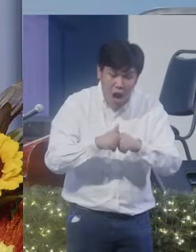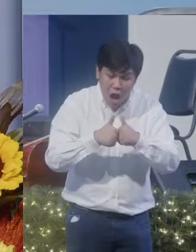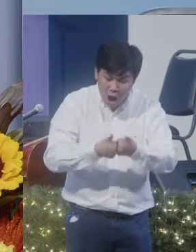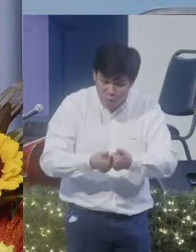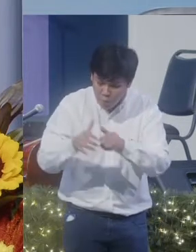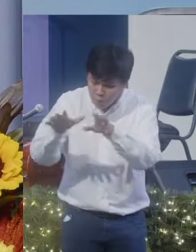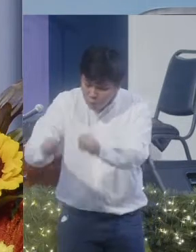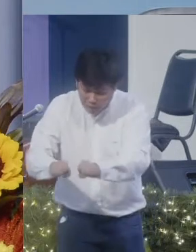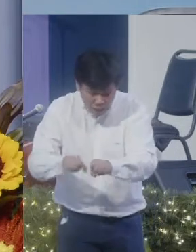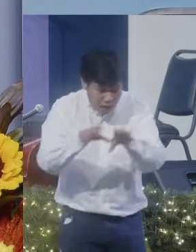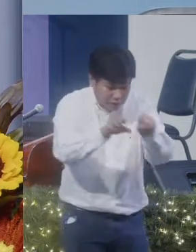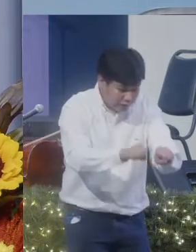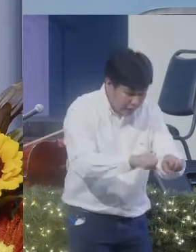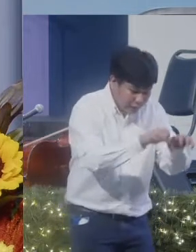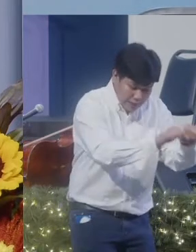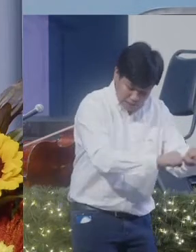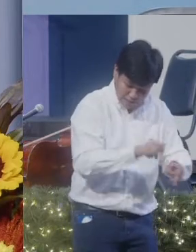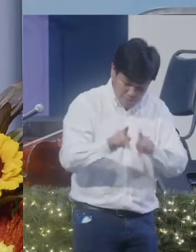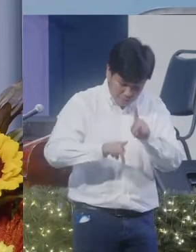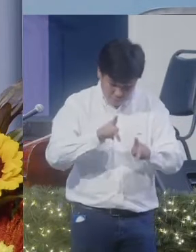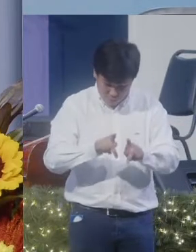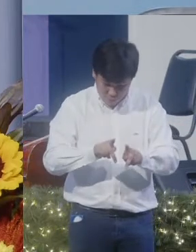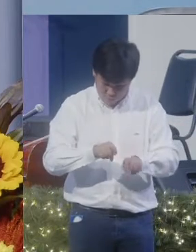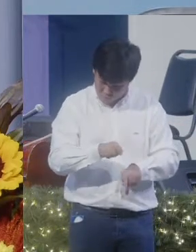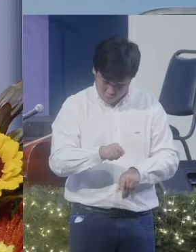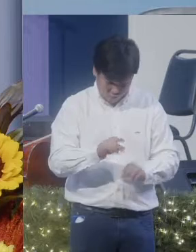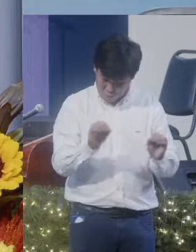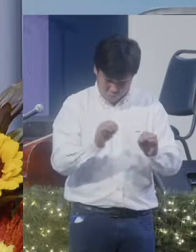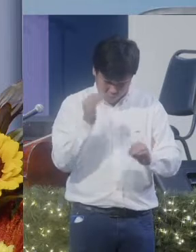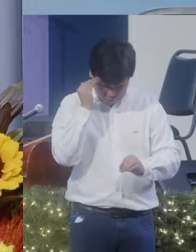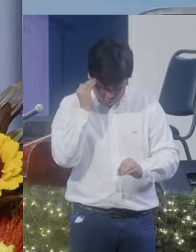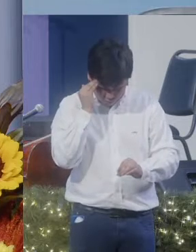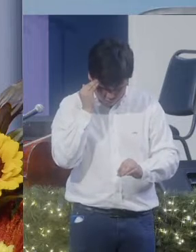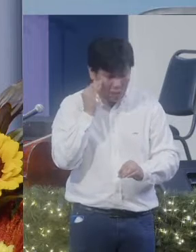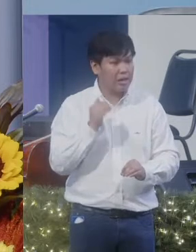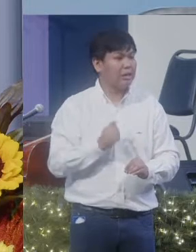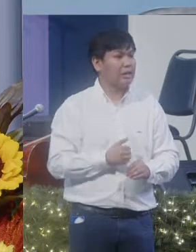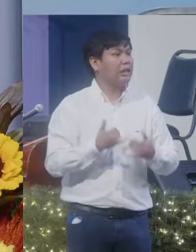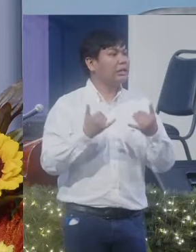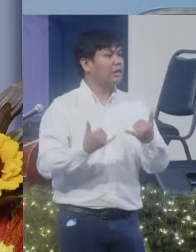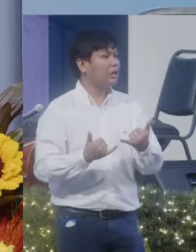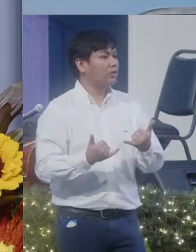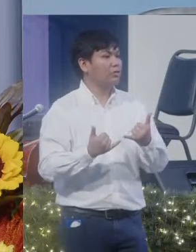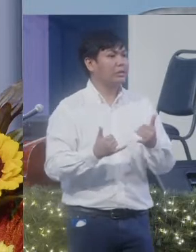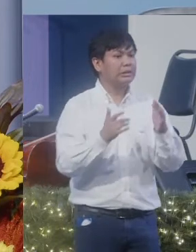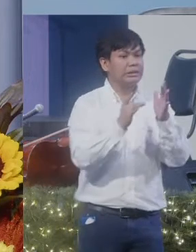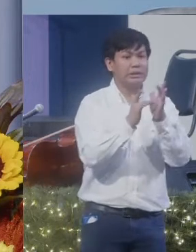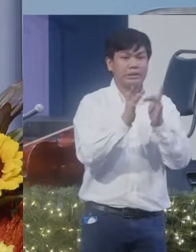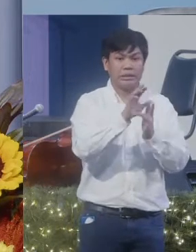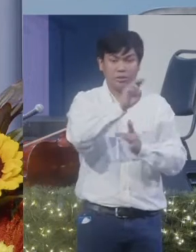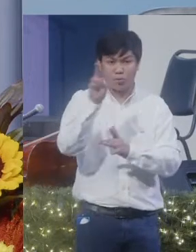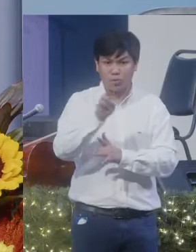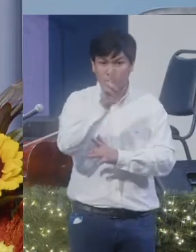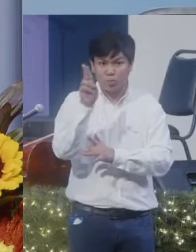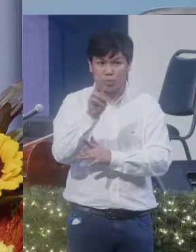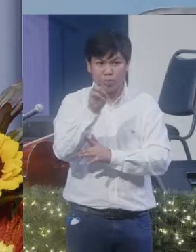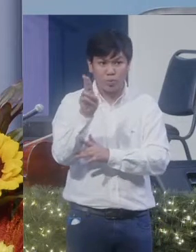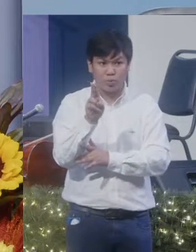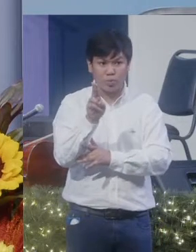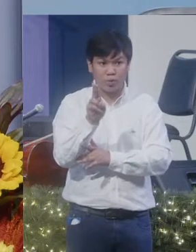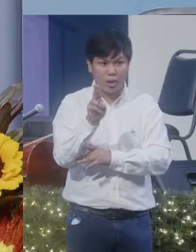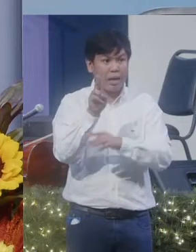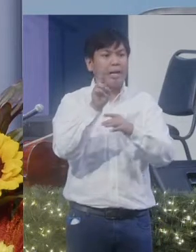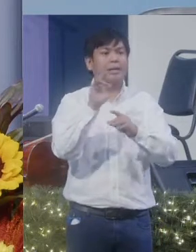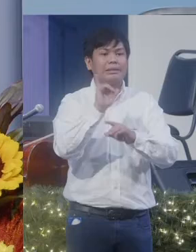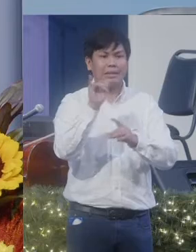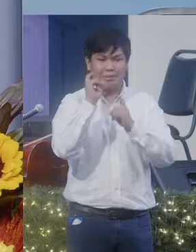mga ililigtas niya. Ang ginamit niyang metaphor o ang ginamit niyang larawan ay yung